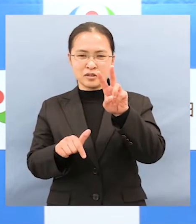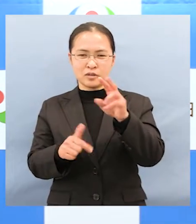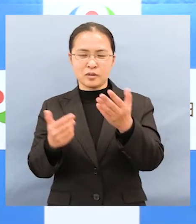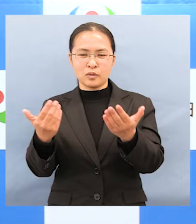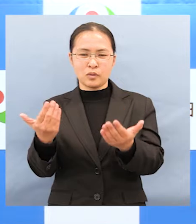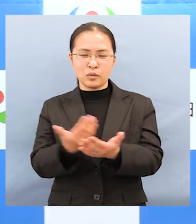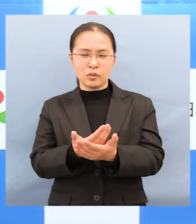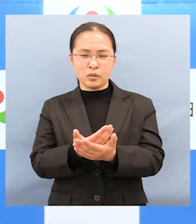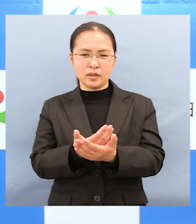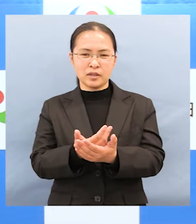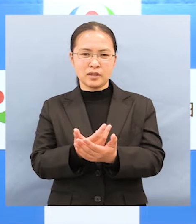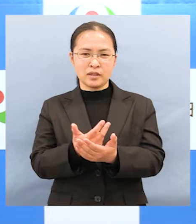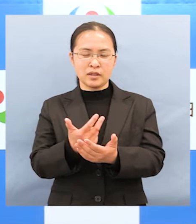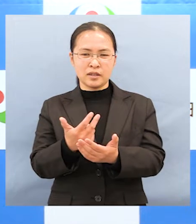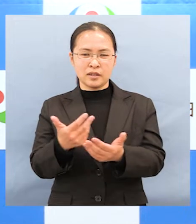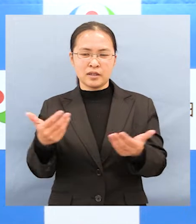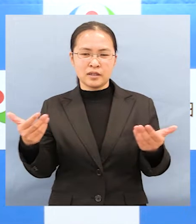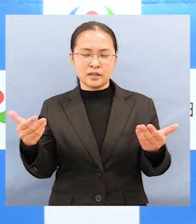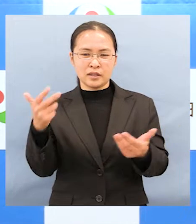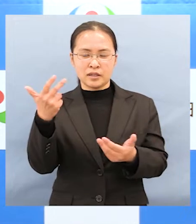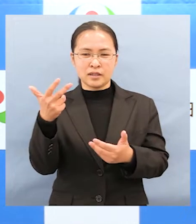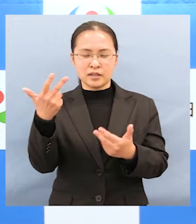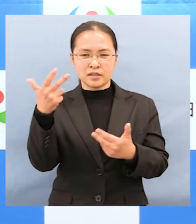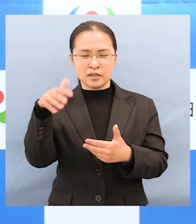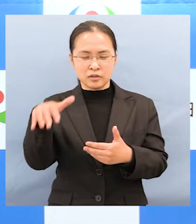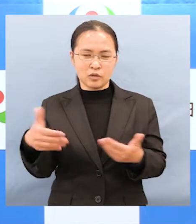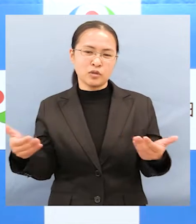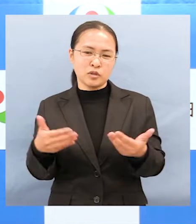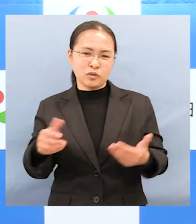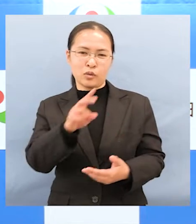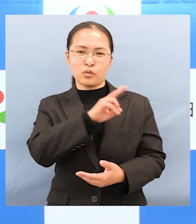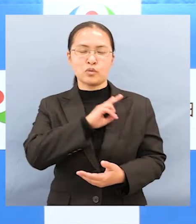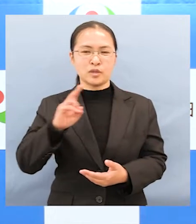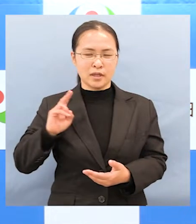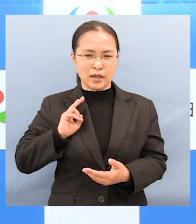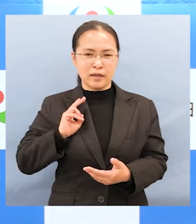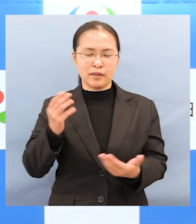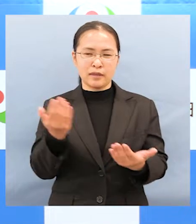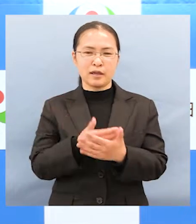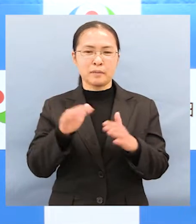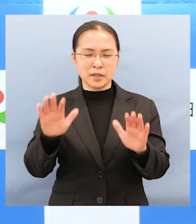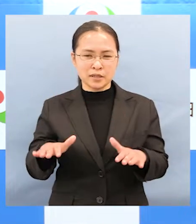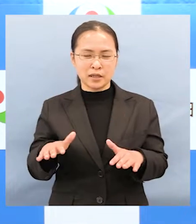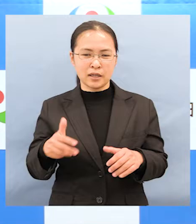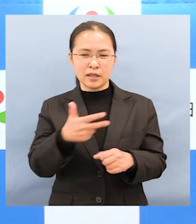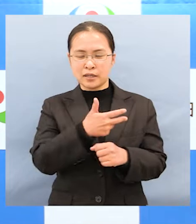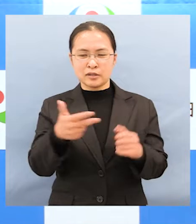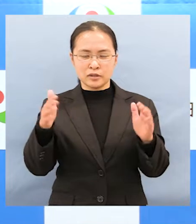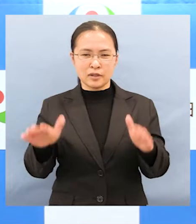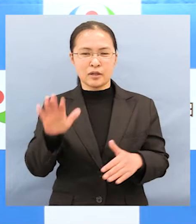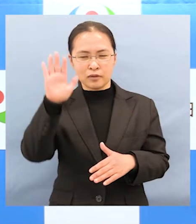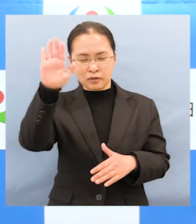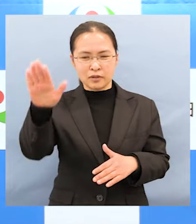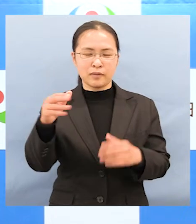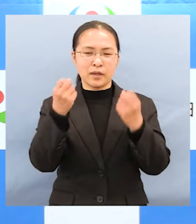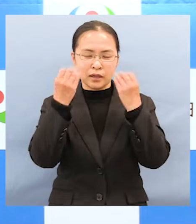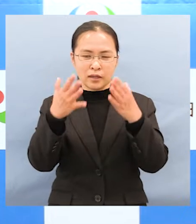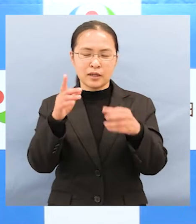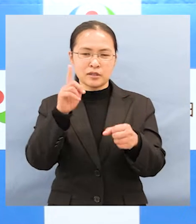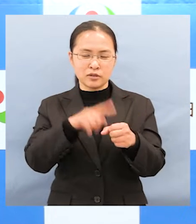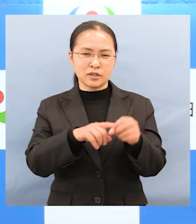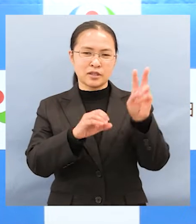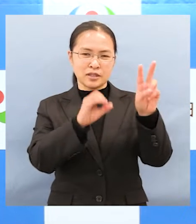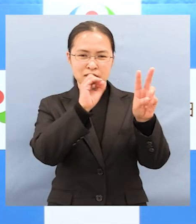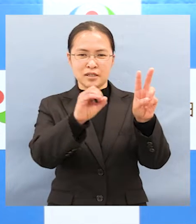と残すところ行政は残すところ2日ということになりましたし、もうあと1週間もすると新しい年が